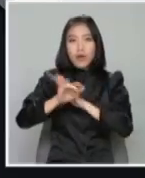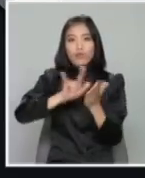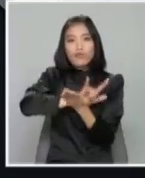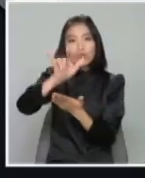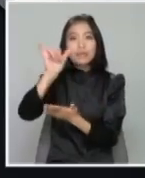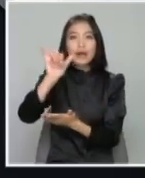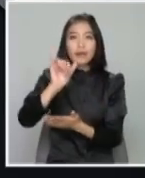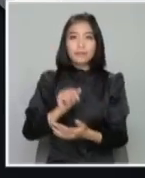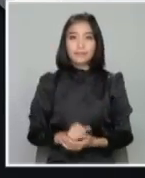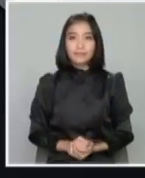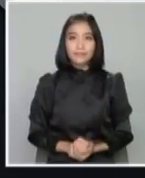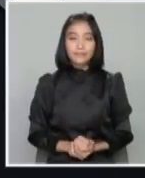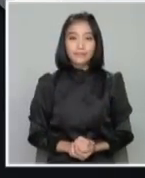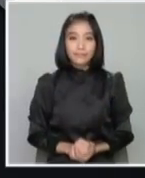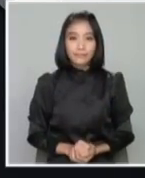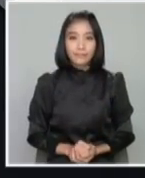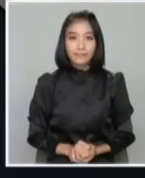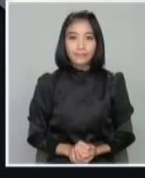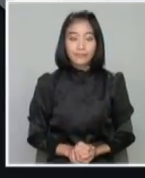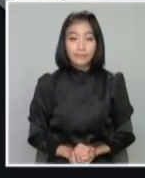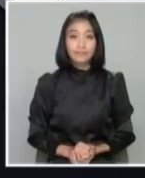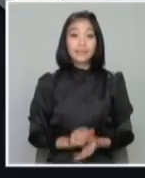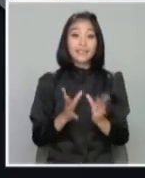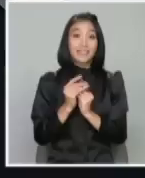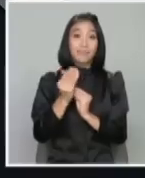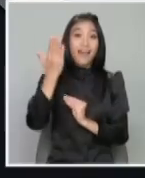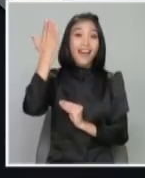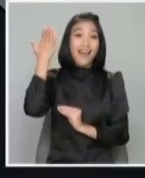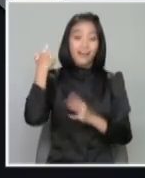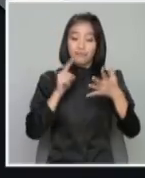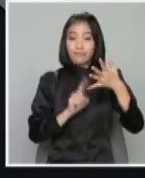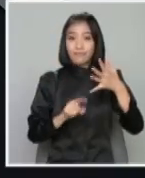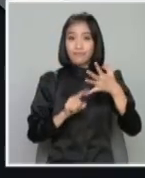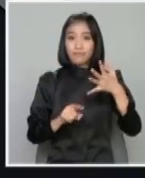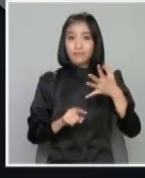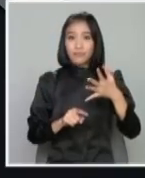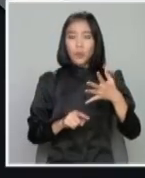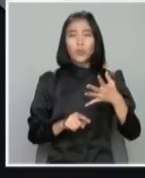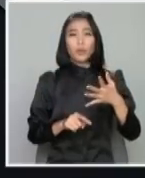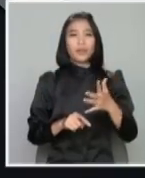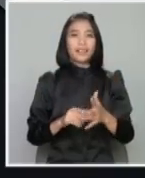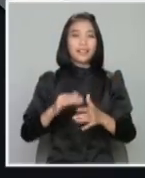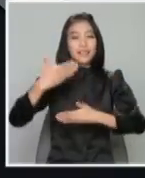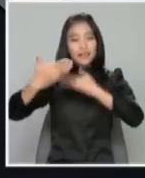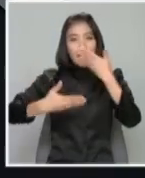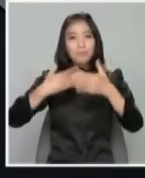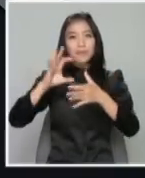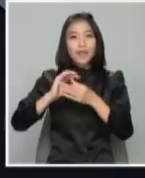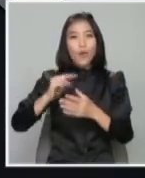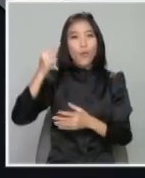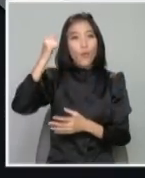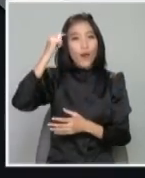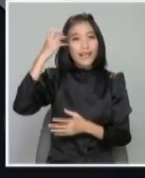เมื่อสุดสัปดาห์ที่ผ่านมานะคะก็ได้มีงานหัวหินวินเทจคาร์พาเรดค่ะทีมข่าวสมาร์ทนิวส์ของเรานะคะ